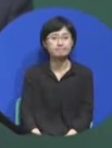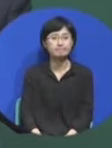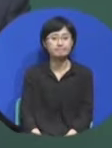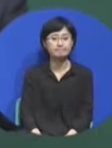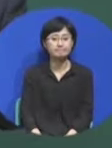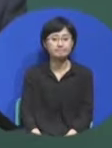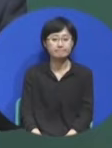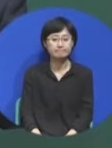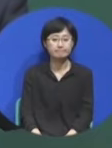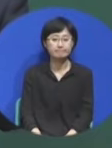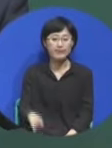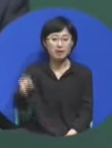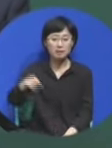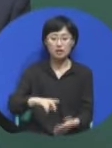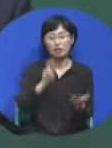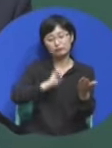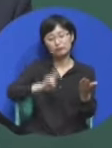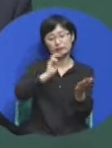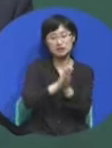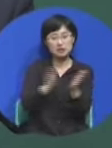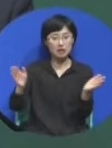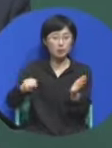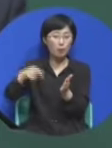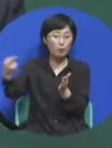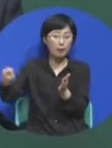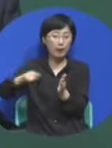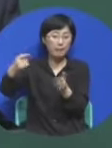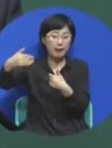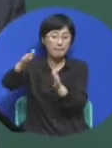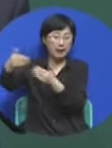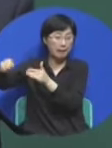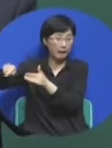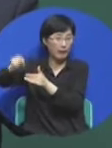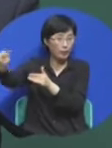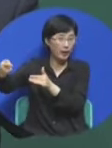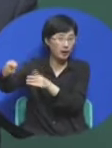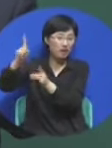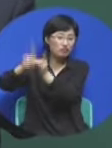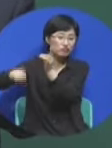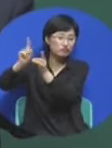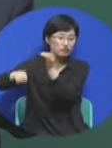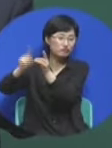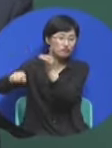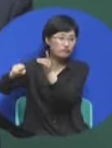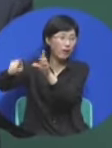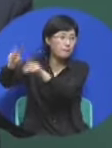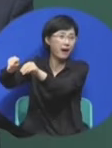有很多不信者说的话，而且不信仰的话，当开始赞美的时候被折服。 옆방에서 두드리던 스님 두드리는 소리가 찬송이 시작하면 끝나버려요, 그냥.